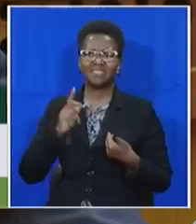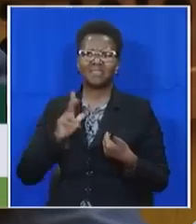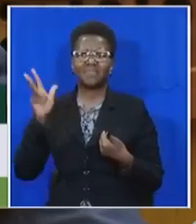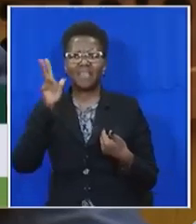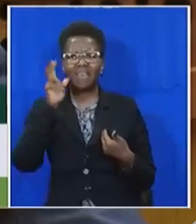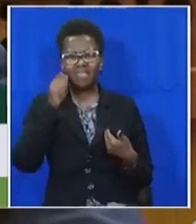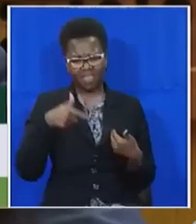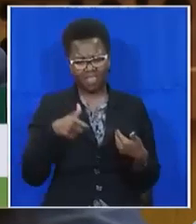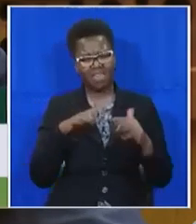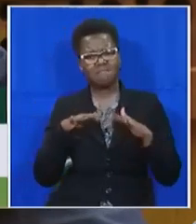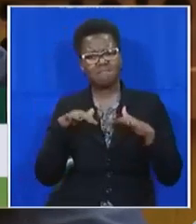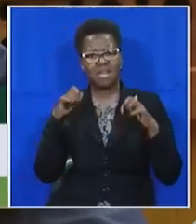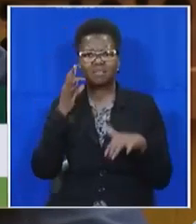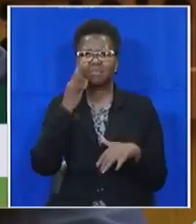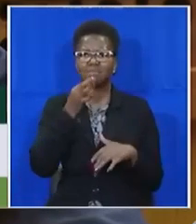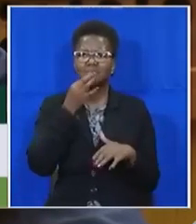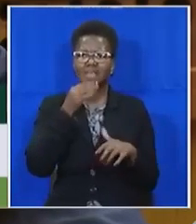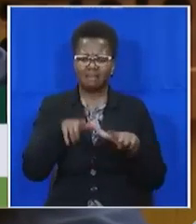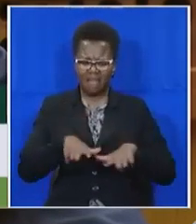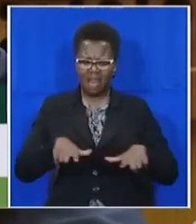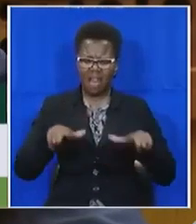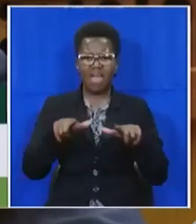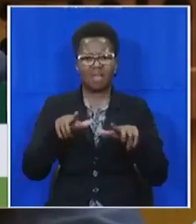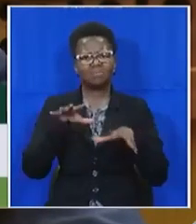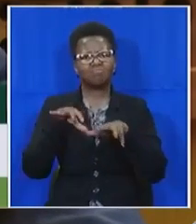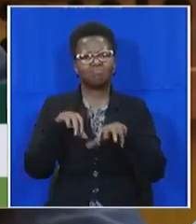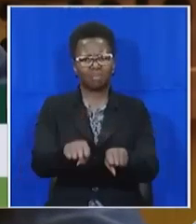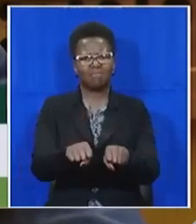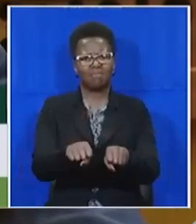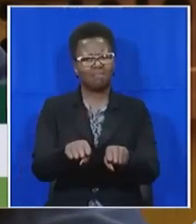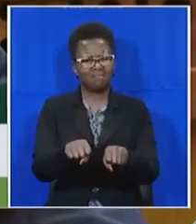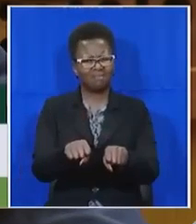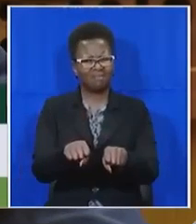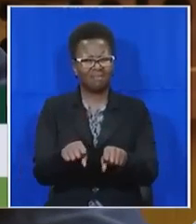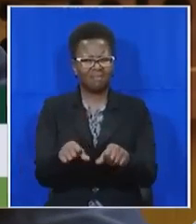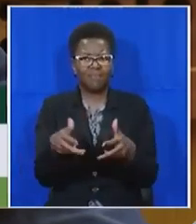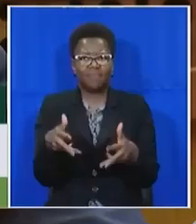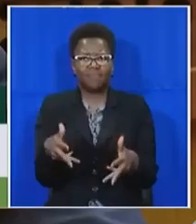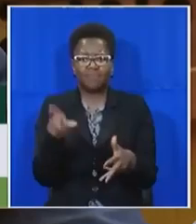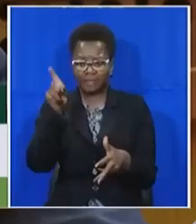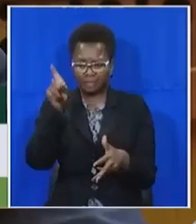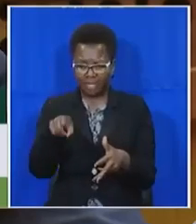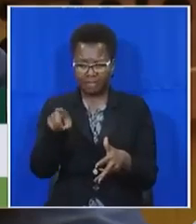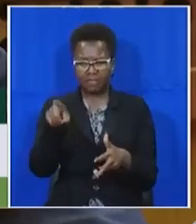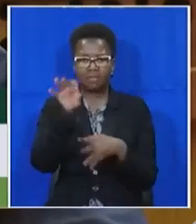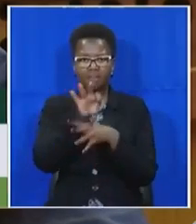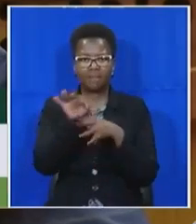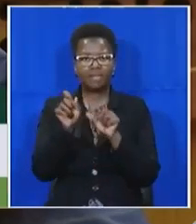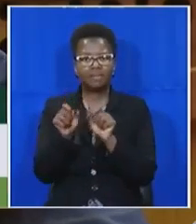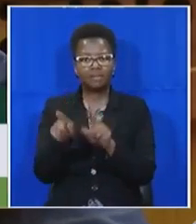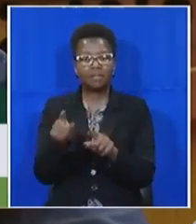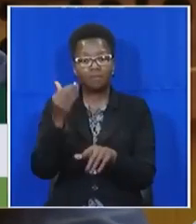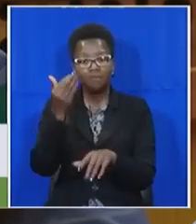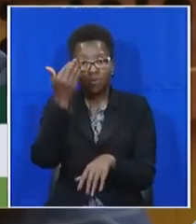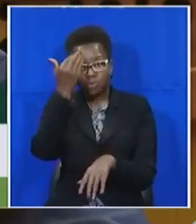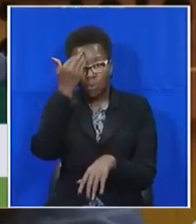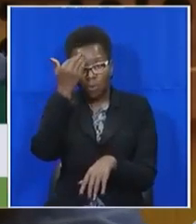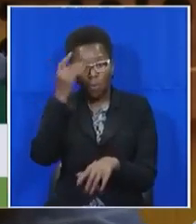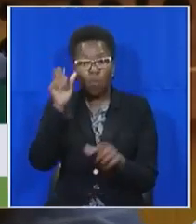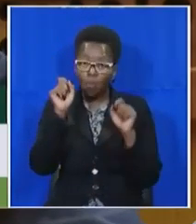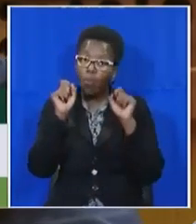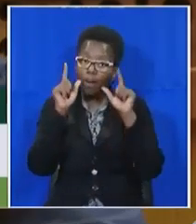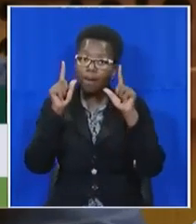gesteel. U moet asseblief nou begin wakker word en besef dat Suid-Afrika is 'n grondwetlike